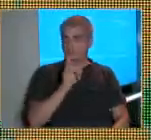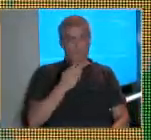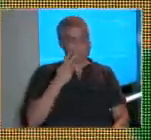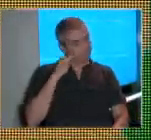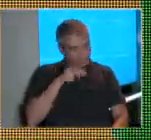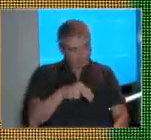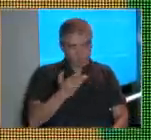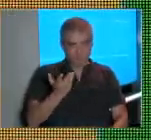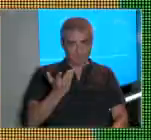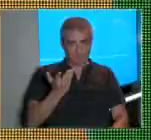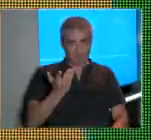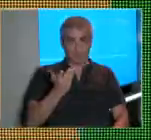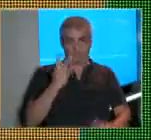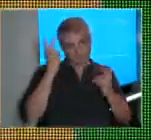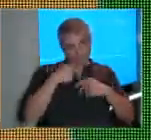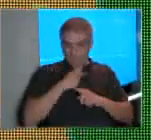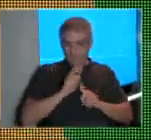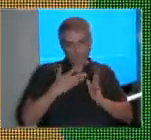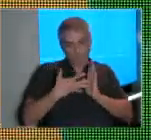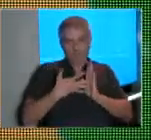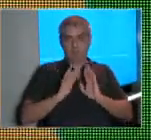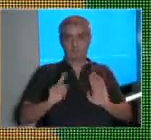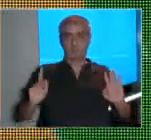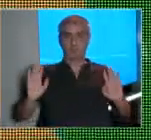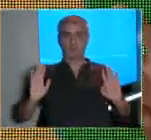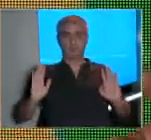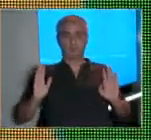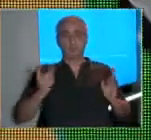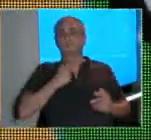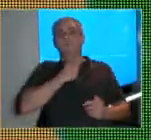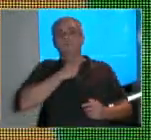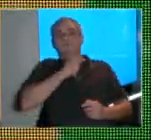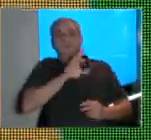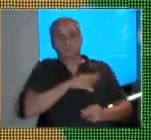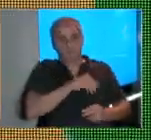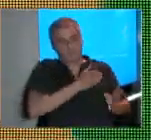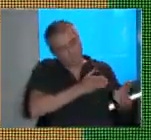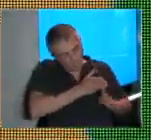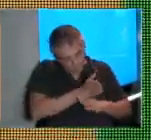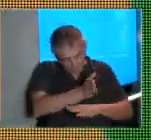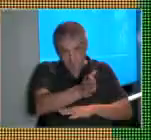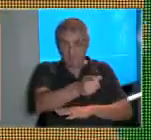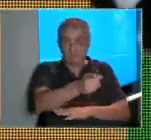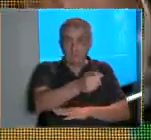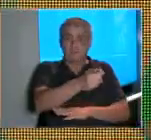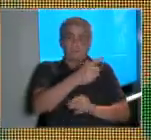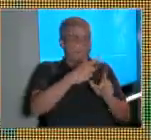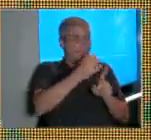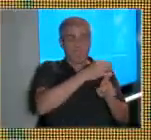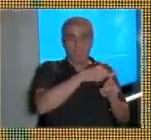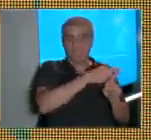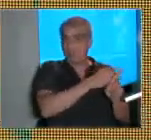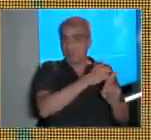היה להסתכל פנימה. על פי ההסכם אסור לנו לבדוק אותם. ובלית ברירה אפשרנו לשיירה להיכנס מרפיח